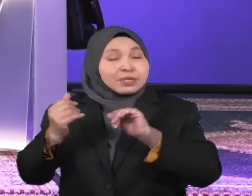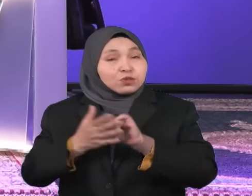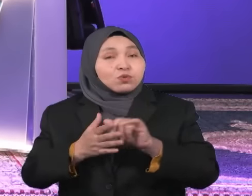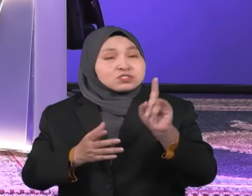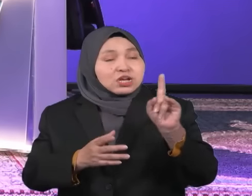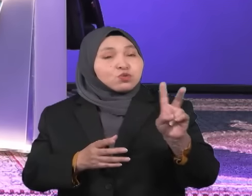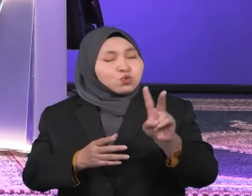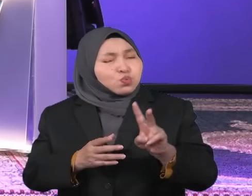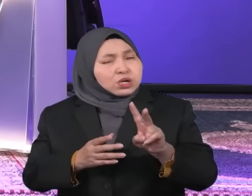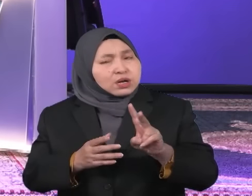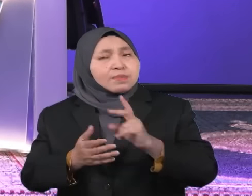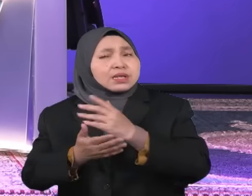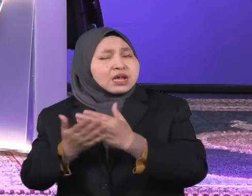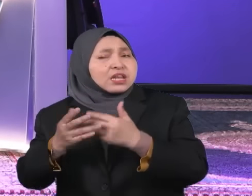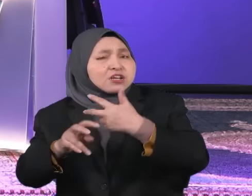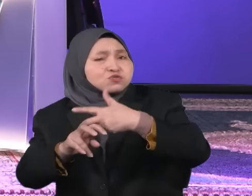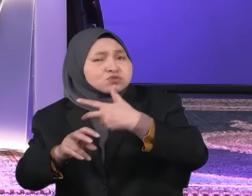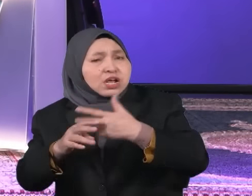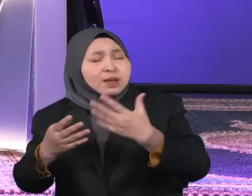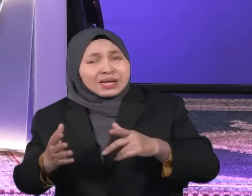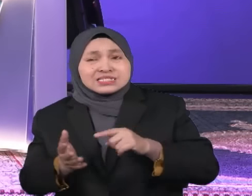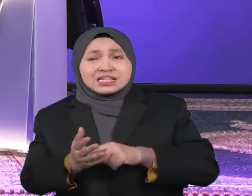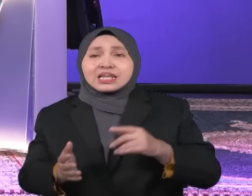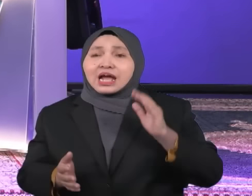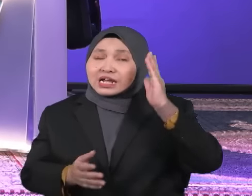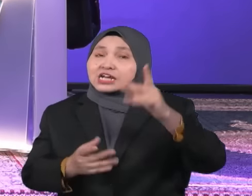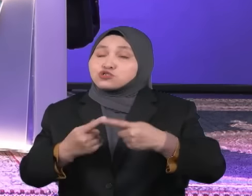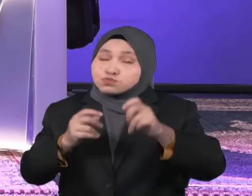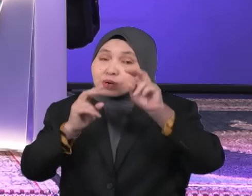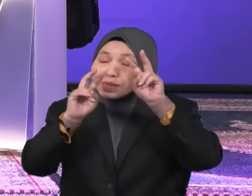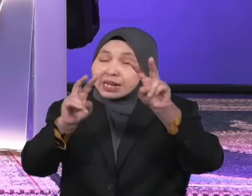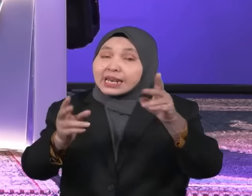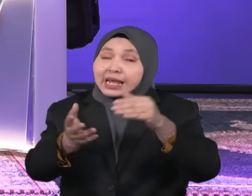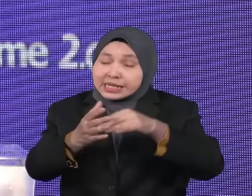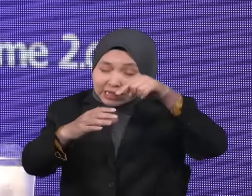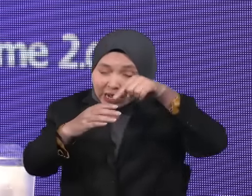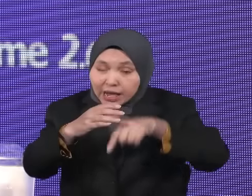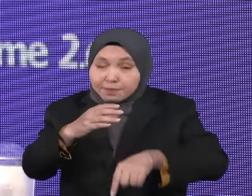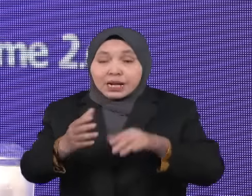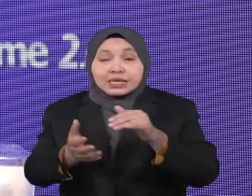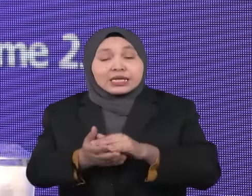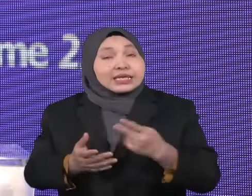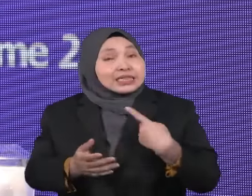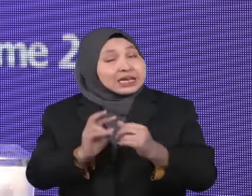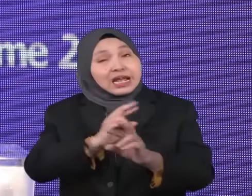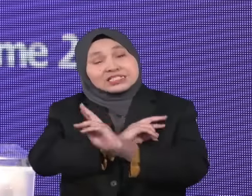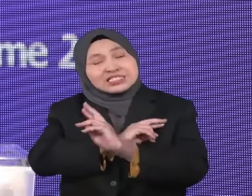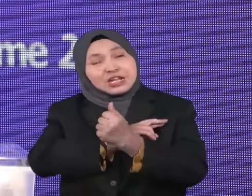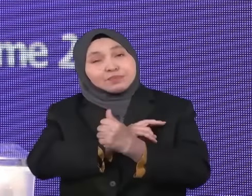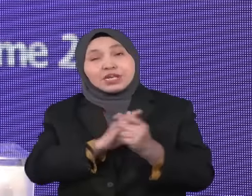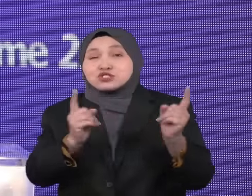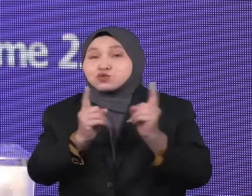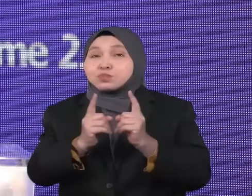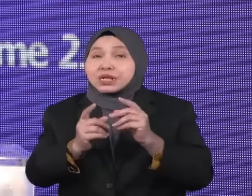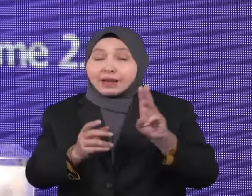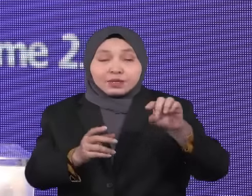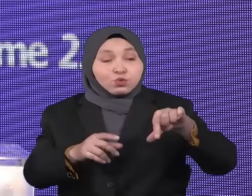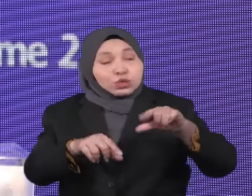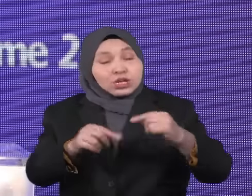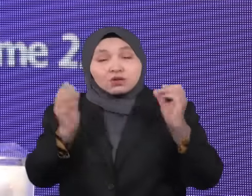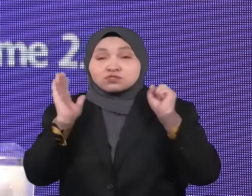dua selekoh tajam. Betul, namun nafas. Kita selepas ini akan cuba melihat lebih dalam lagi. Namun kita berehat sebentar. Kita bertemu dalam My Quran